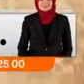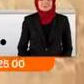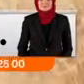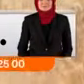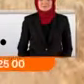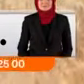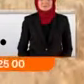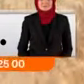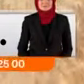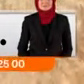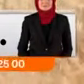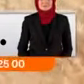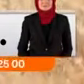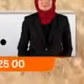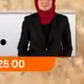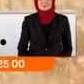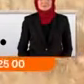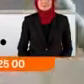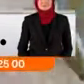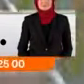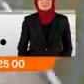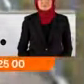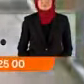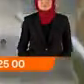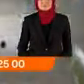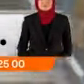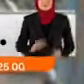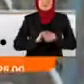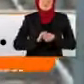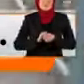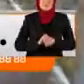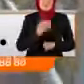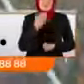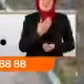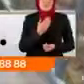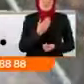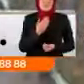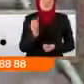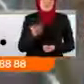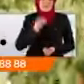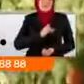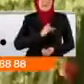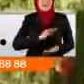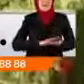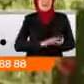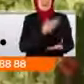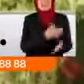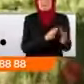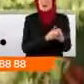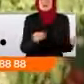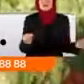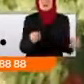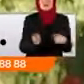köfteyi bulanın kullanmak için tarihi vermek istiyorum candostları en yakın arkadaşları kayboldu kumbaraları da